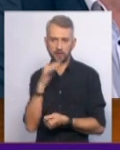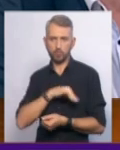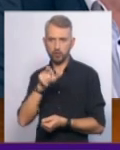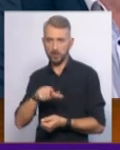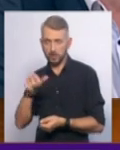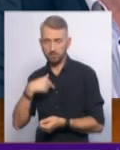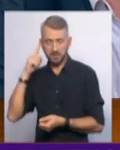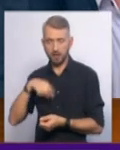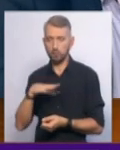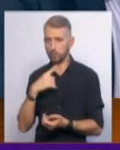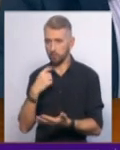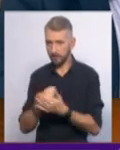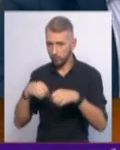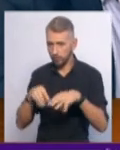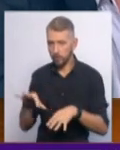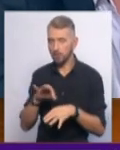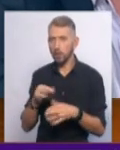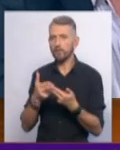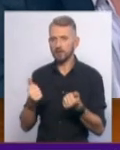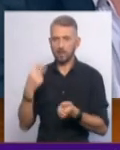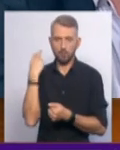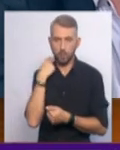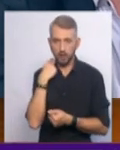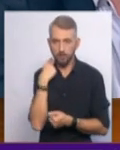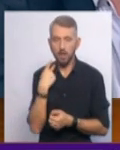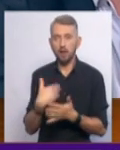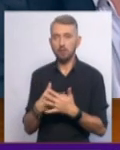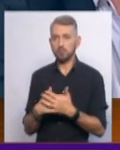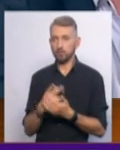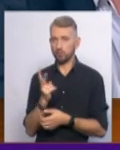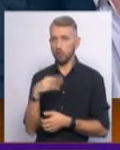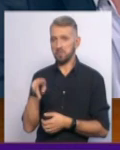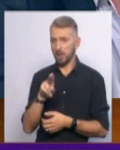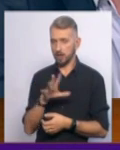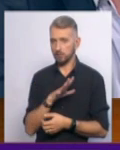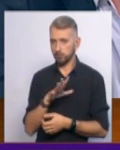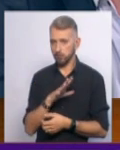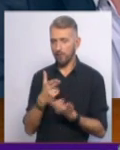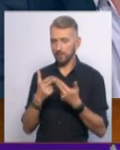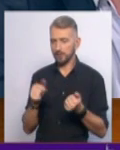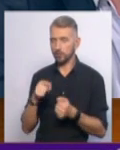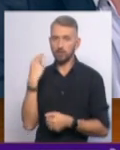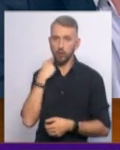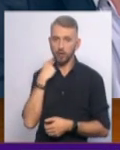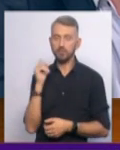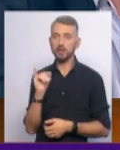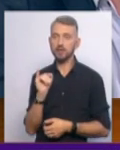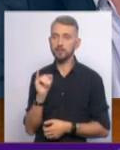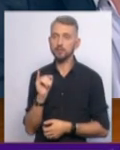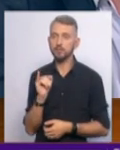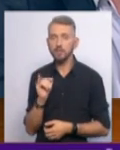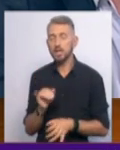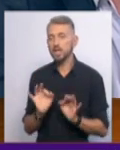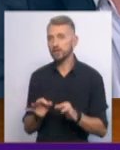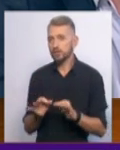так, ми знаємо, що було прийнято рішення з приводу визнання боргів, близько 2 мільярдів було визнано цих боргів, і,